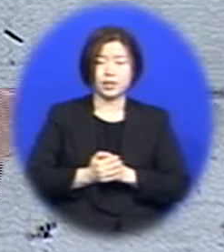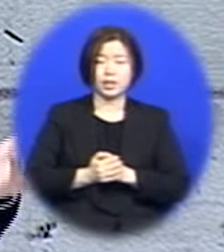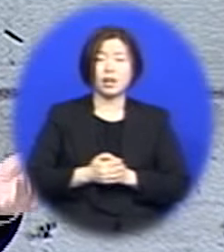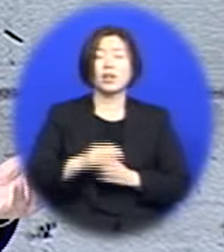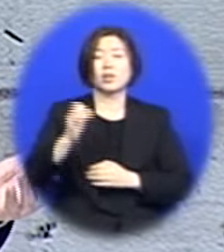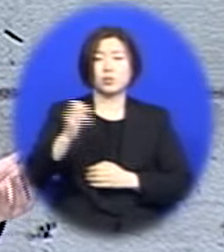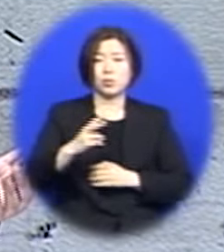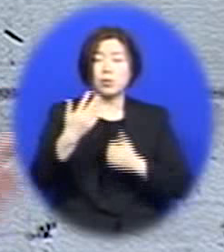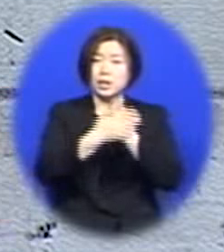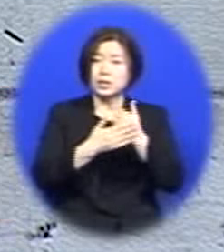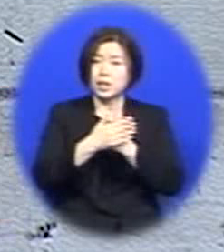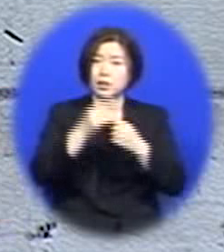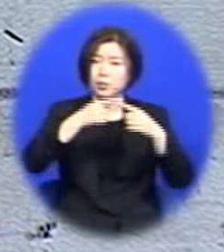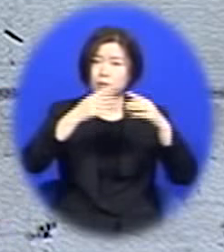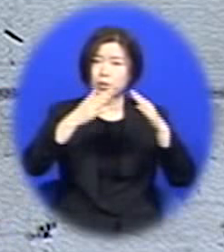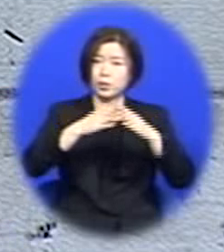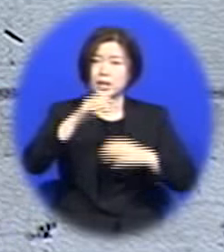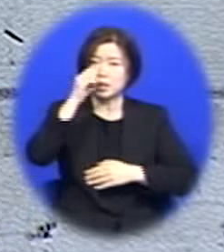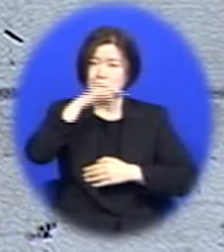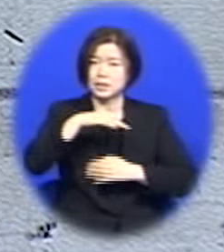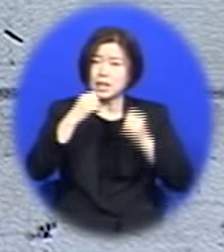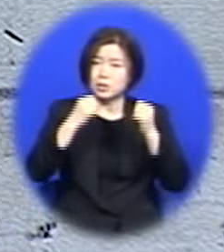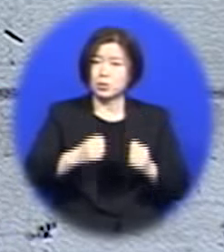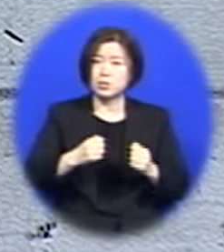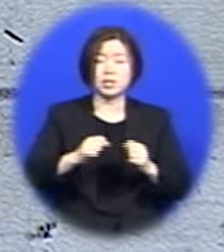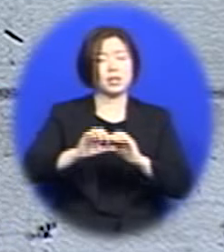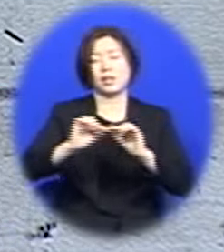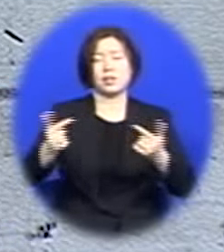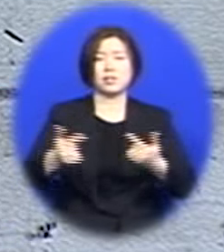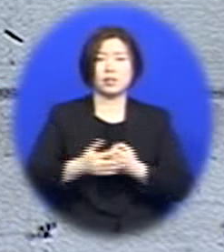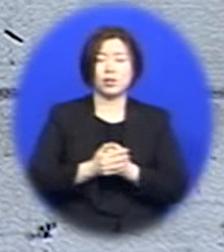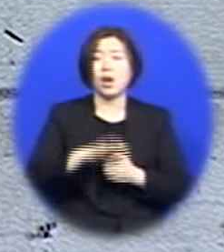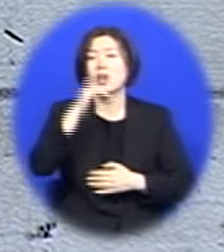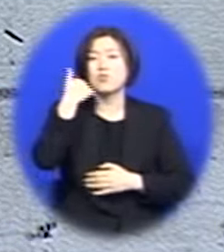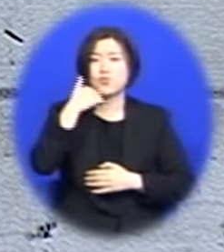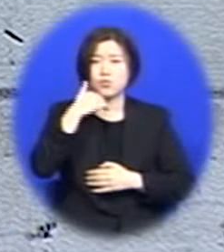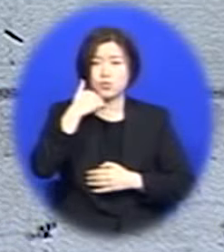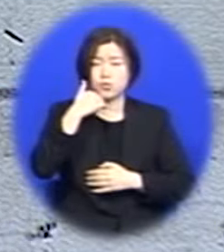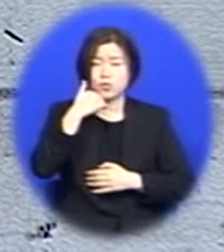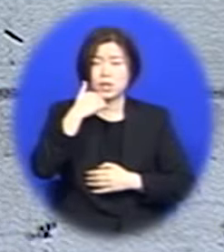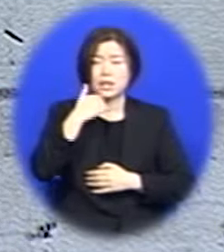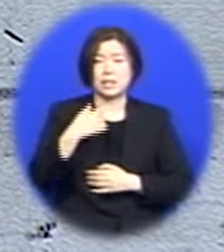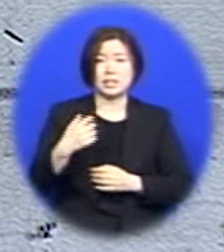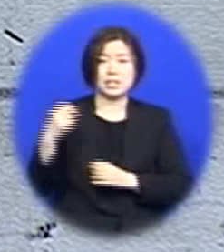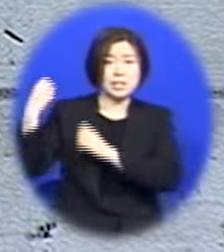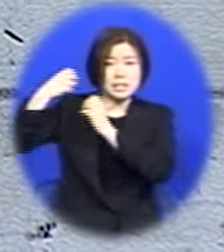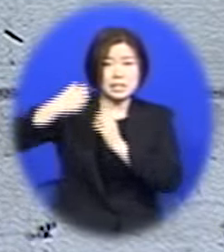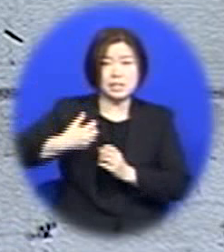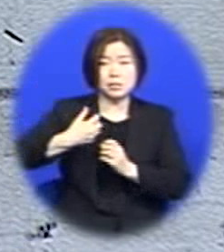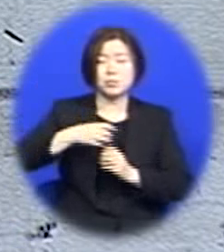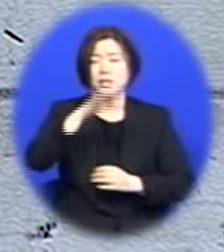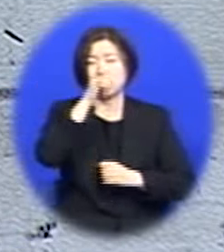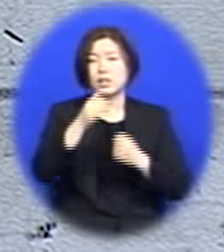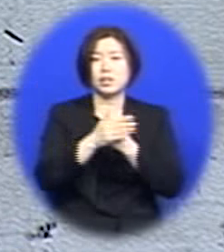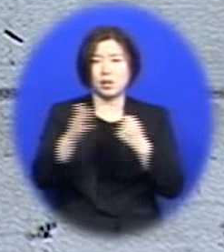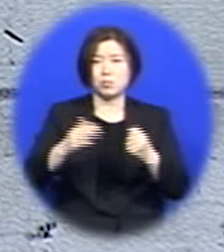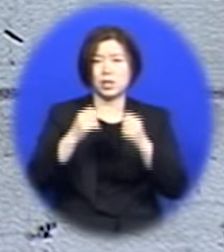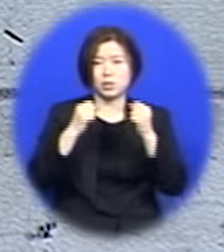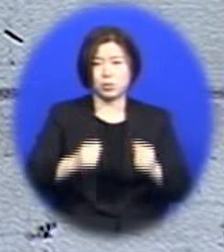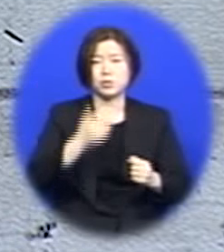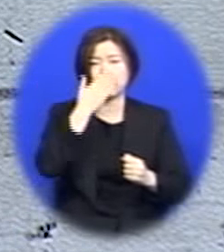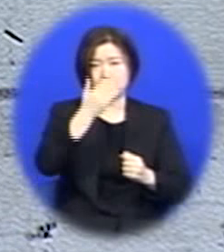여러분, 은혜로운 교회는 그냥 존재하는 게 아닙니다. 누군가가 짐을 지기 때문에 존재하는